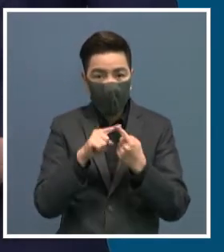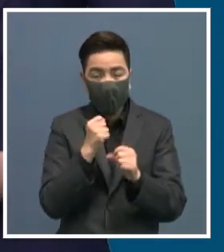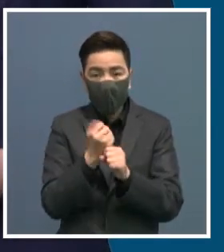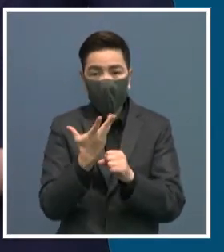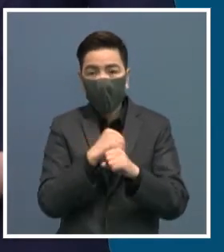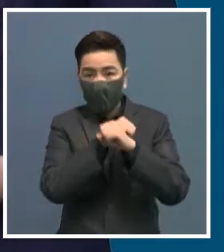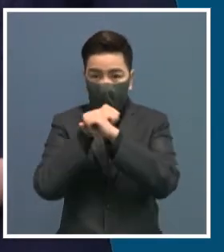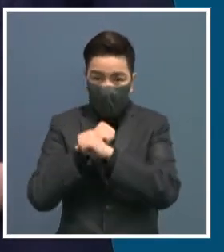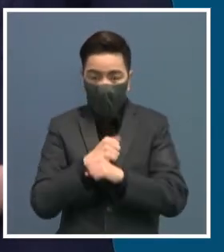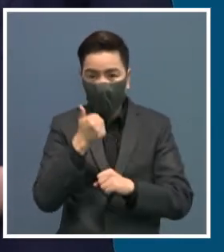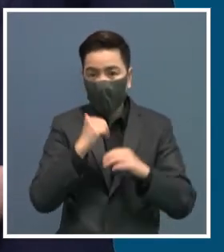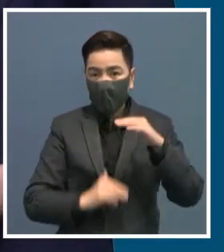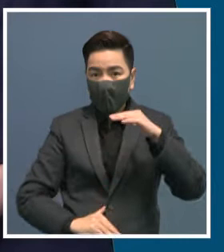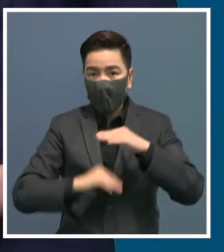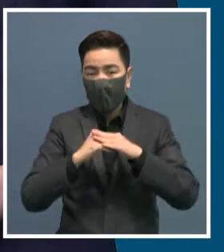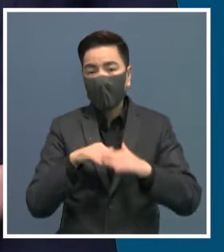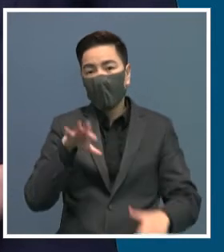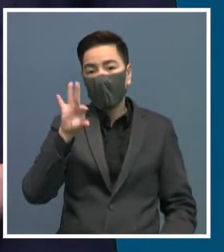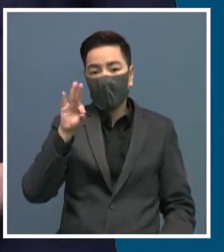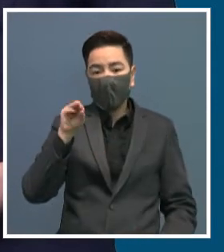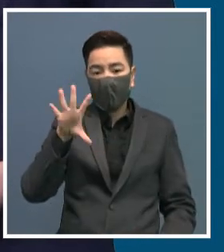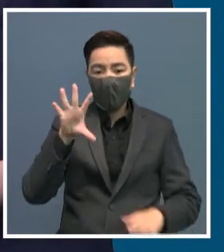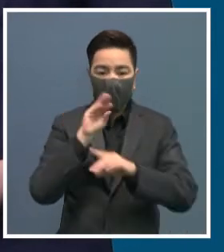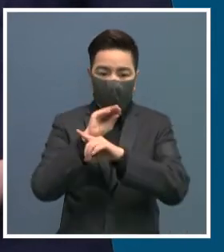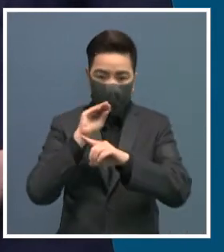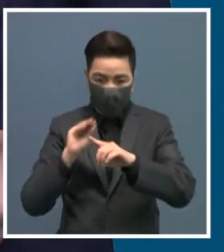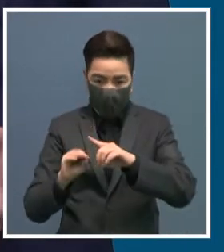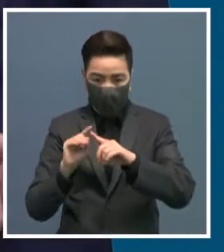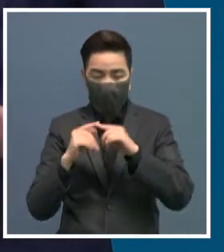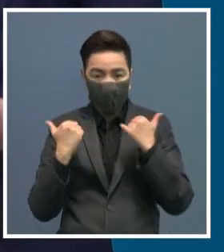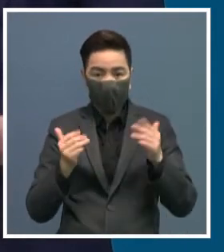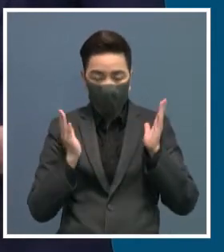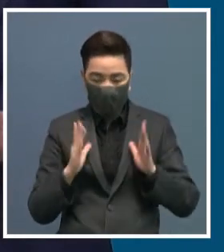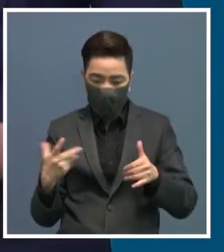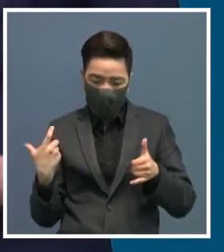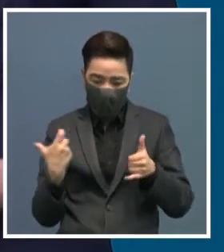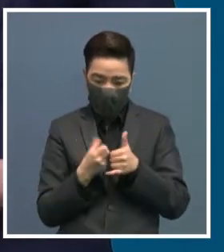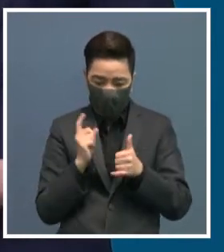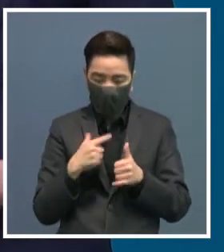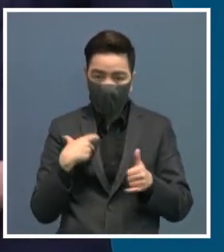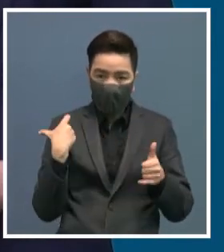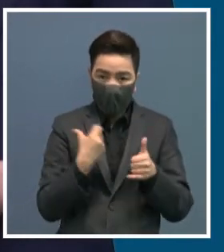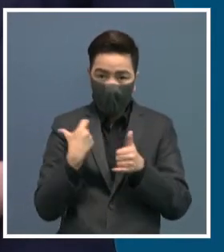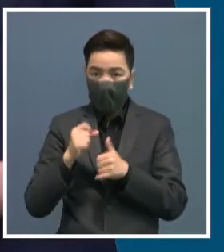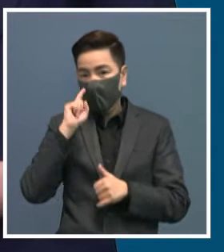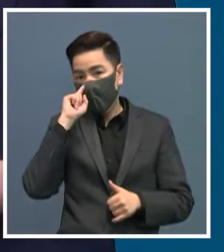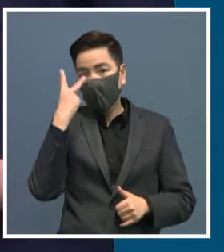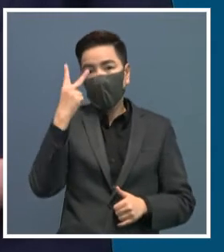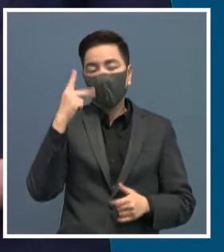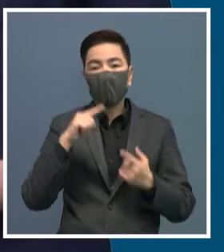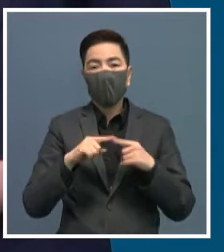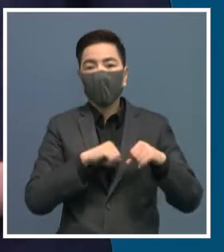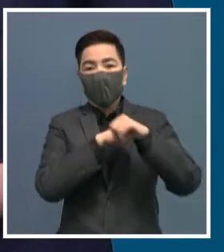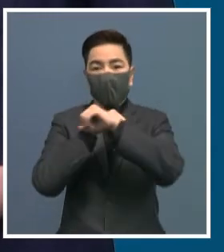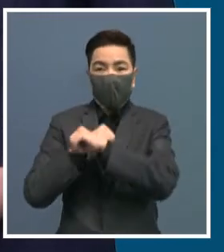ที่จะสร้างภูมิคุ้มกันได้สูงสุดถึงร้อยละ 95ทีเดียวค่ะส่วนพูห์ที่ก็จะต้องรับครบ 2 doseในการที่สร้าง